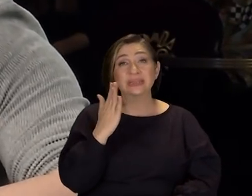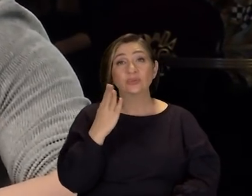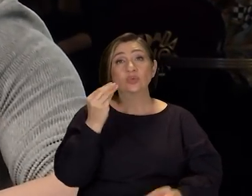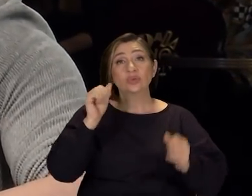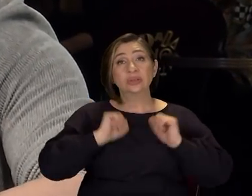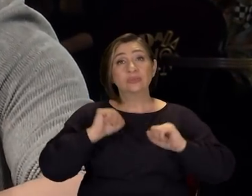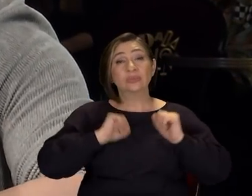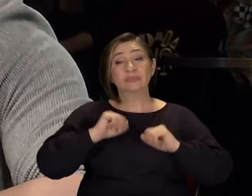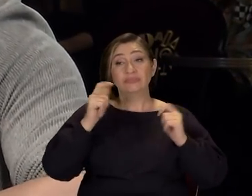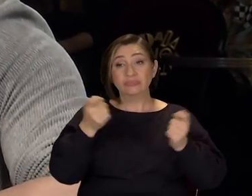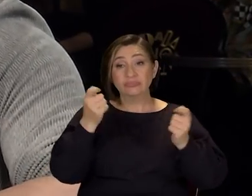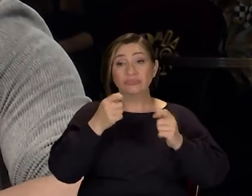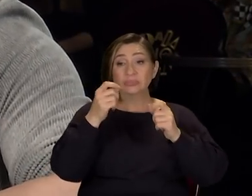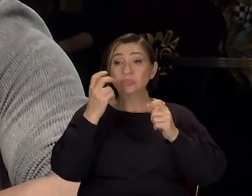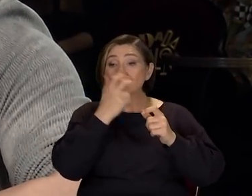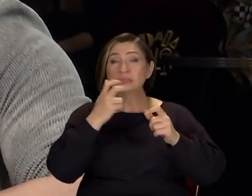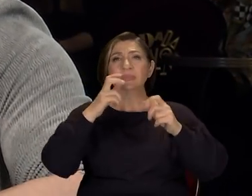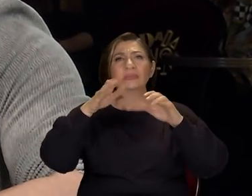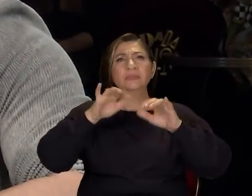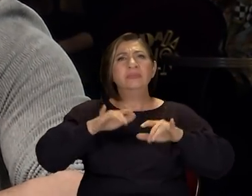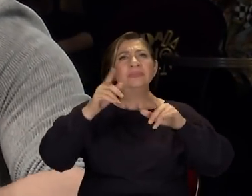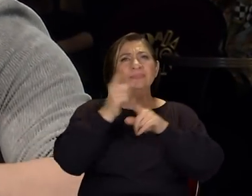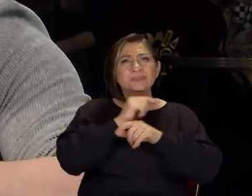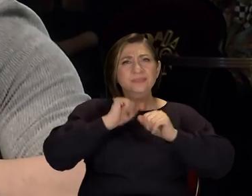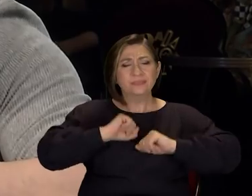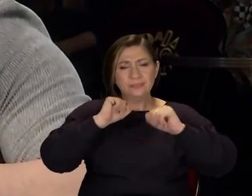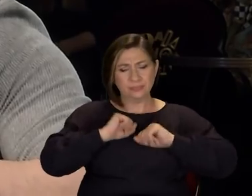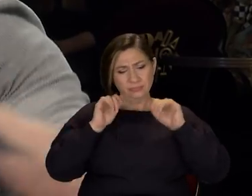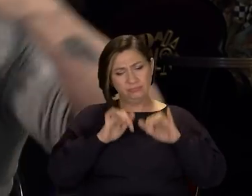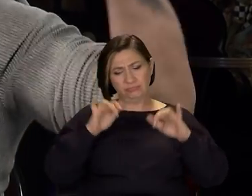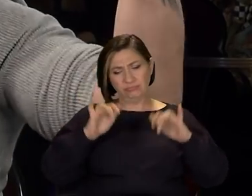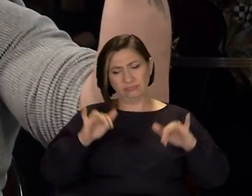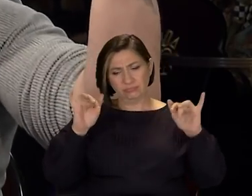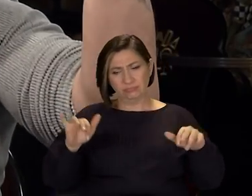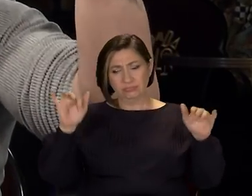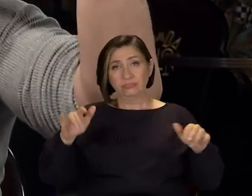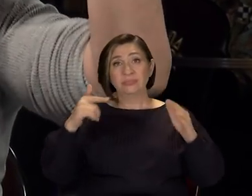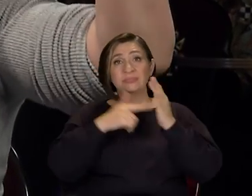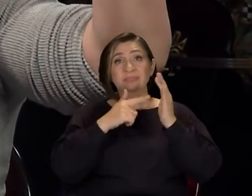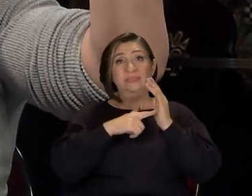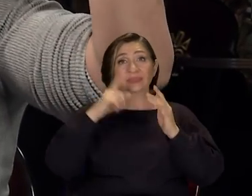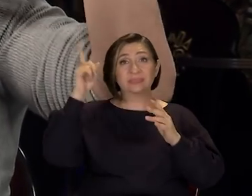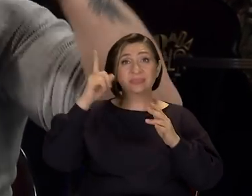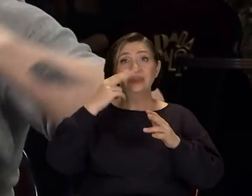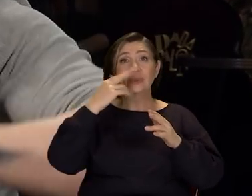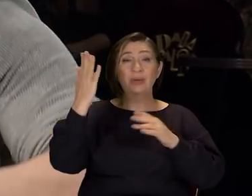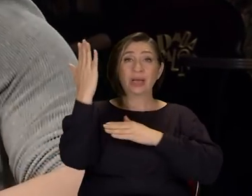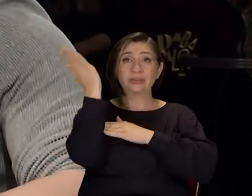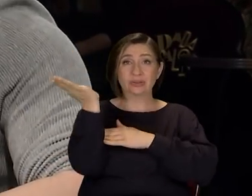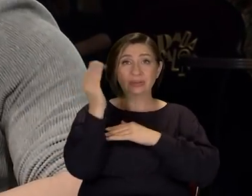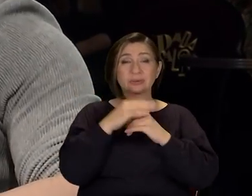çok çalışmışım o yaz. İşte Beethoven, Sonatin falan. Ondan sonra ben çalıyorum böyle. Böyle Kadıköy'de konservatuvar, cam kapı da